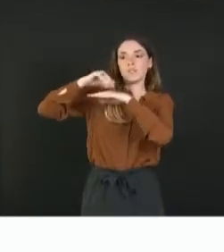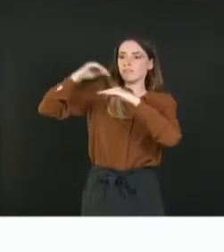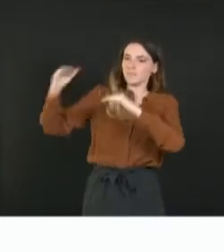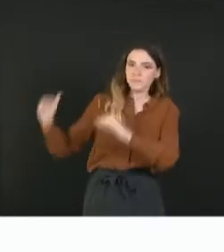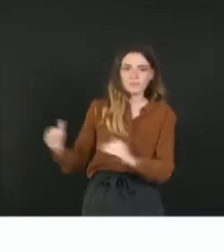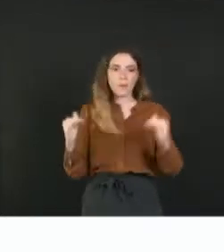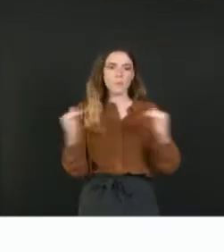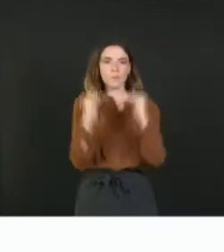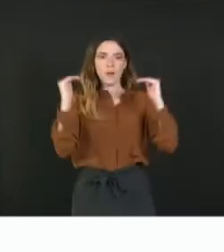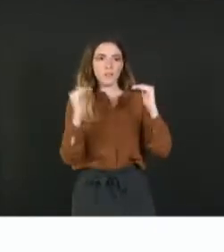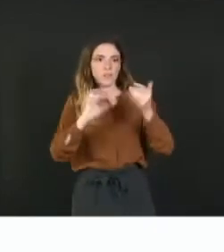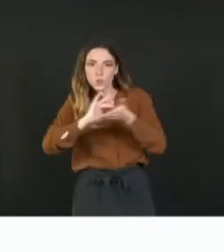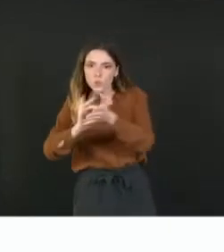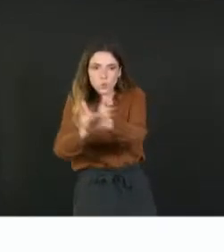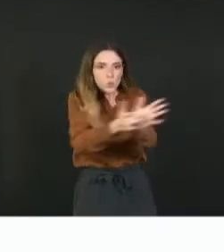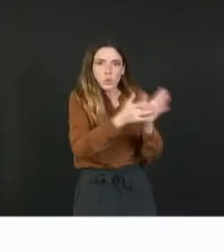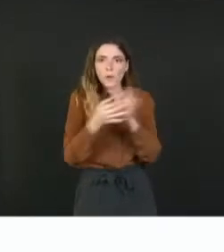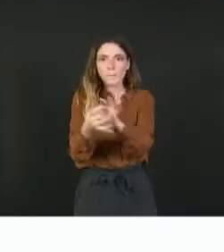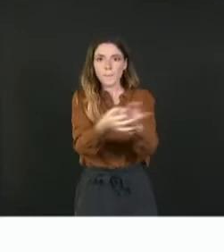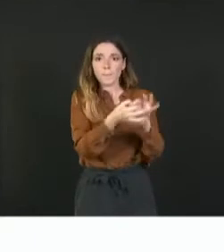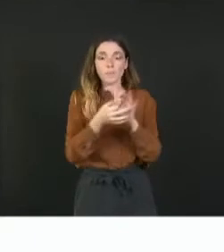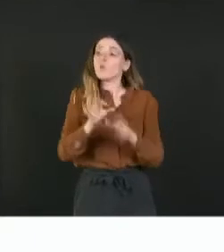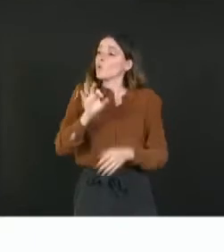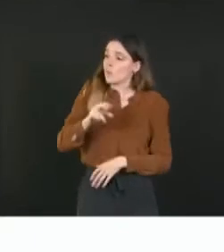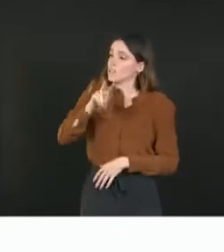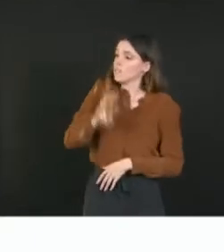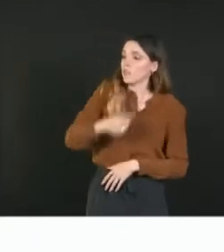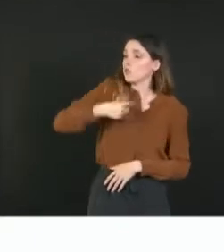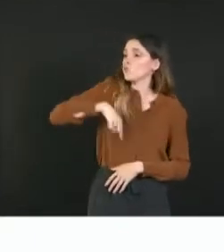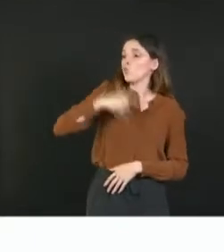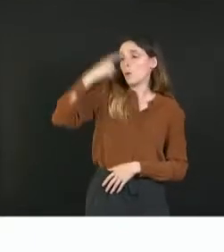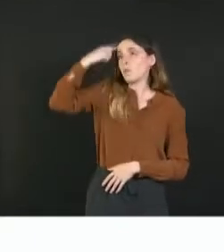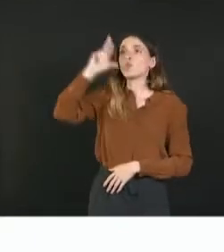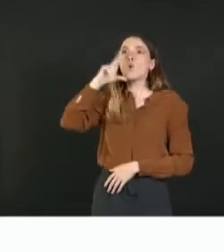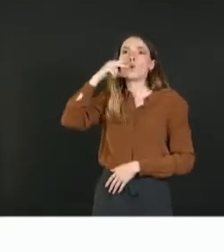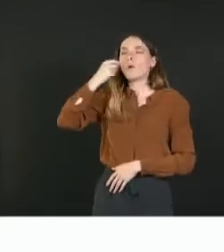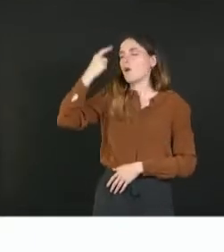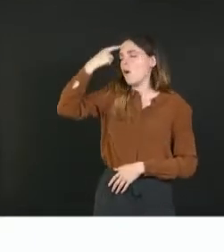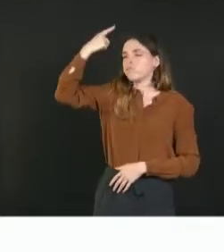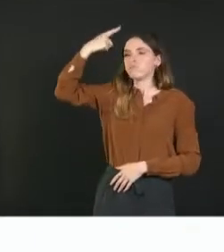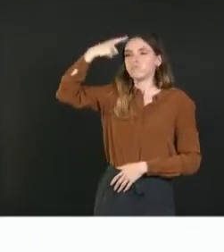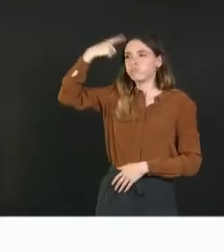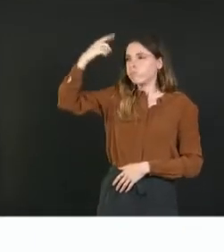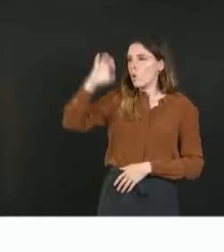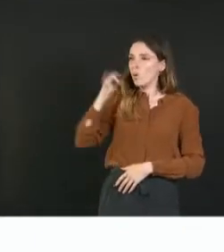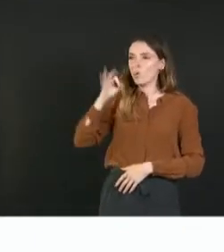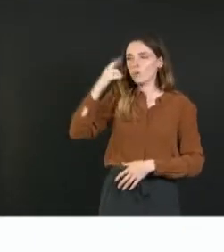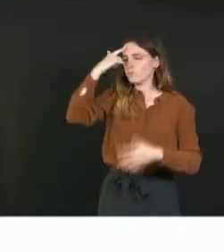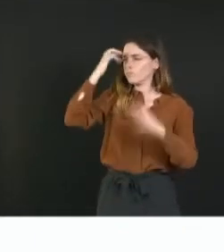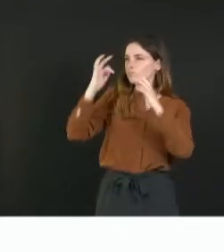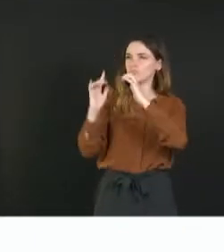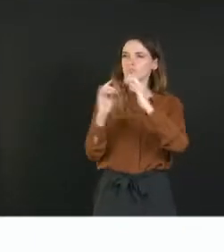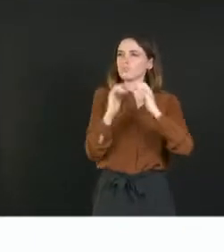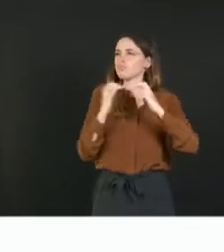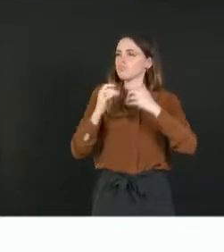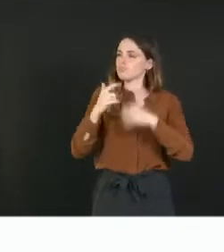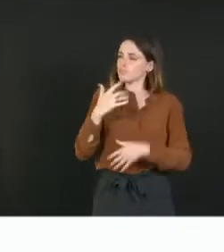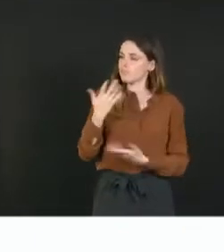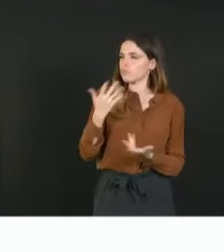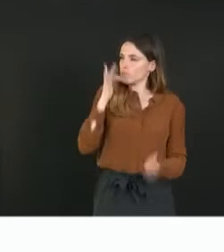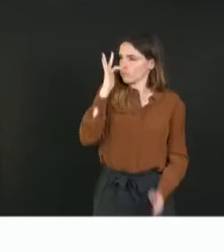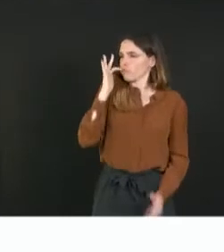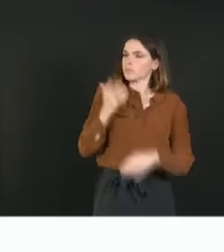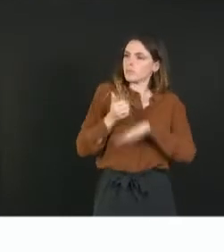autres ? Oui, on se croit des grands pensants, ce qu'on est, effectivement. Mais avant d'être des humains, on en avait